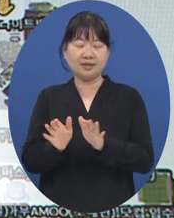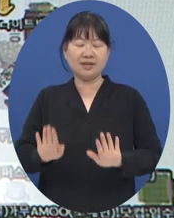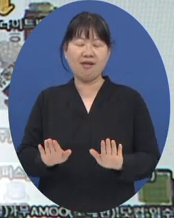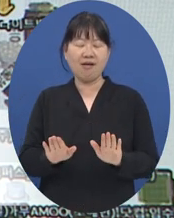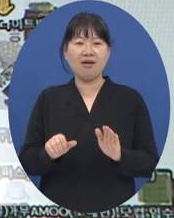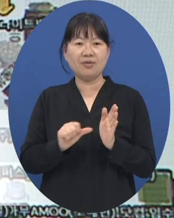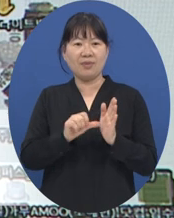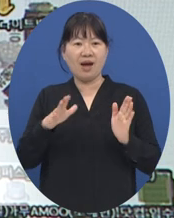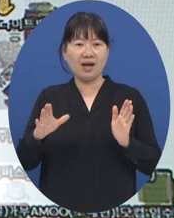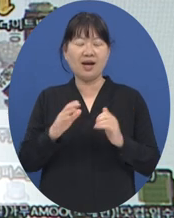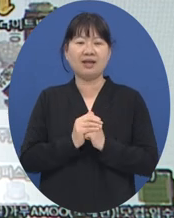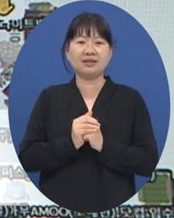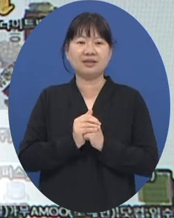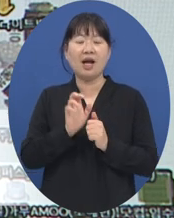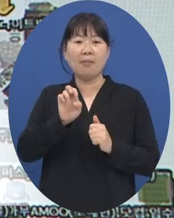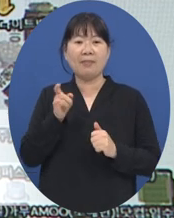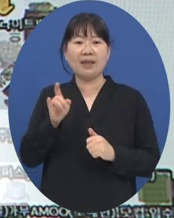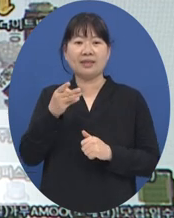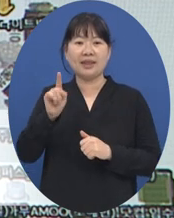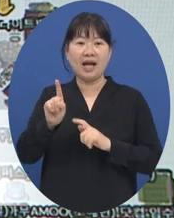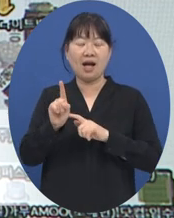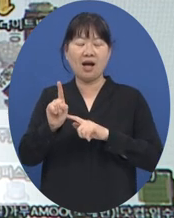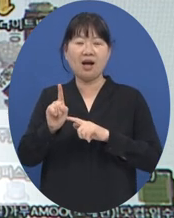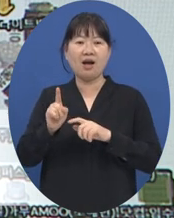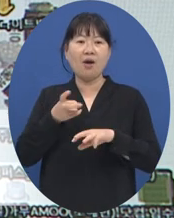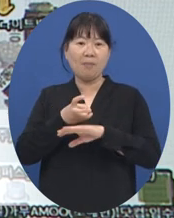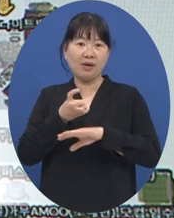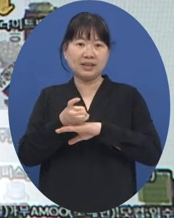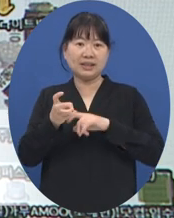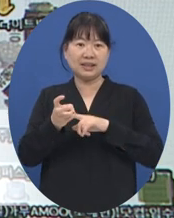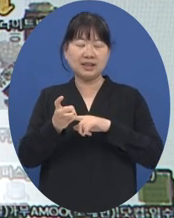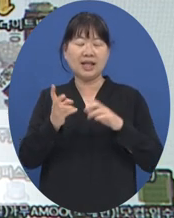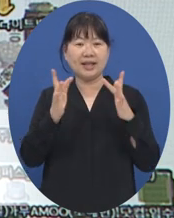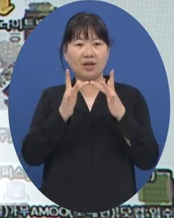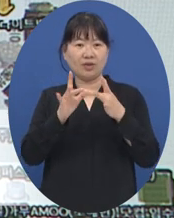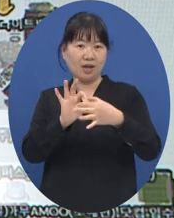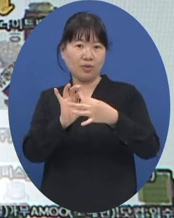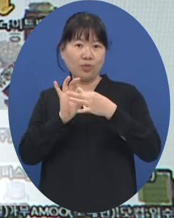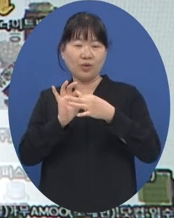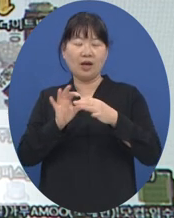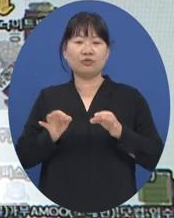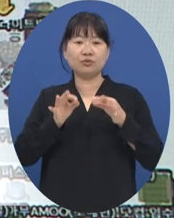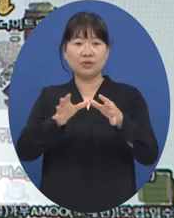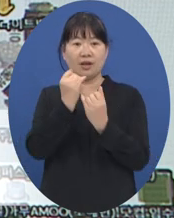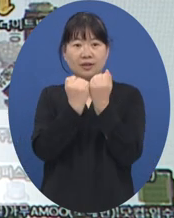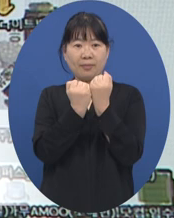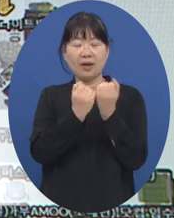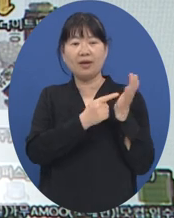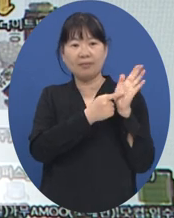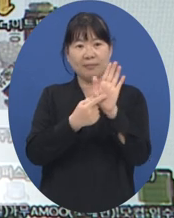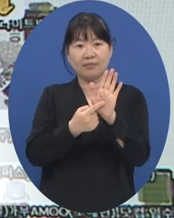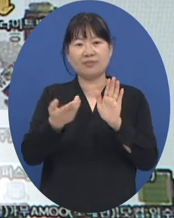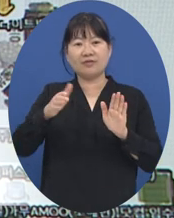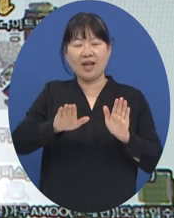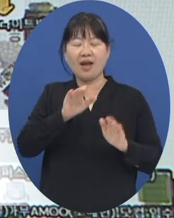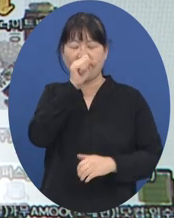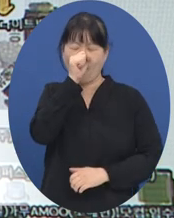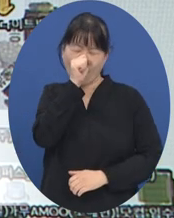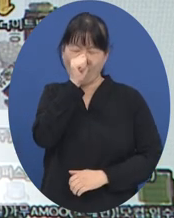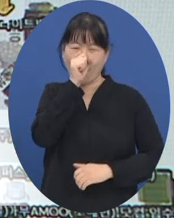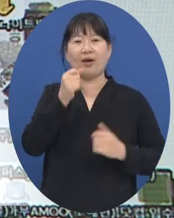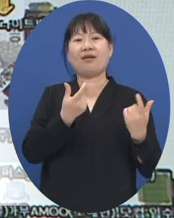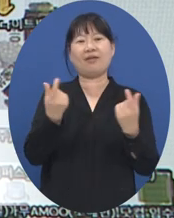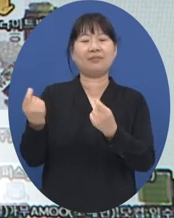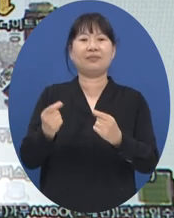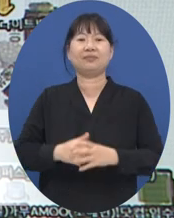핫하다는 가상세계, 메타버스를 활용해 새싹기업들을 위한 투자 설명회 장을 열었는데요. 좋은 반응을 얻었다고 합니다. 최지연 기자가